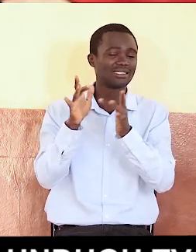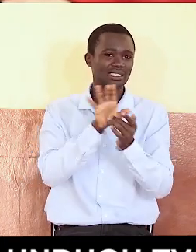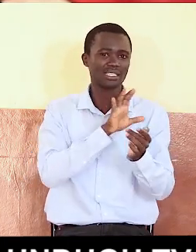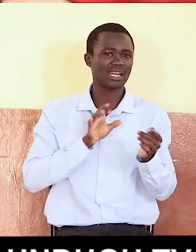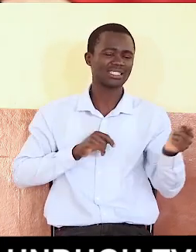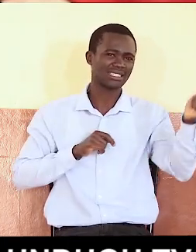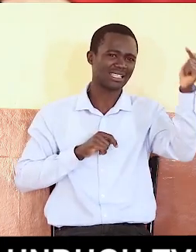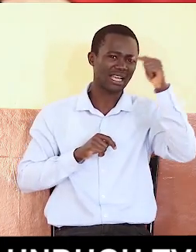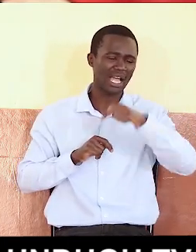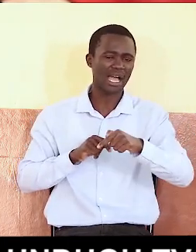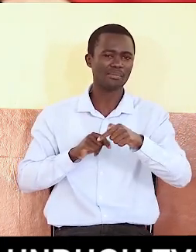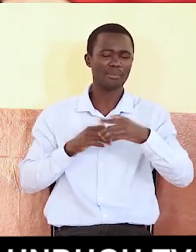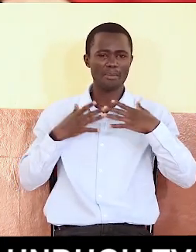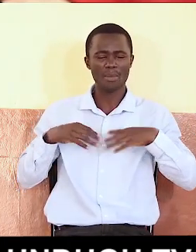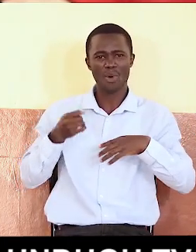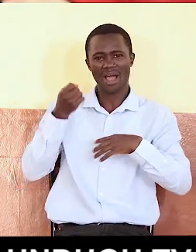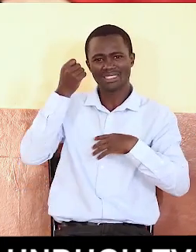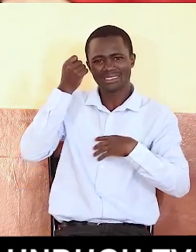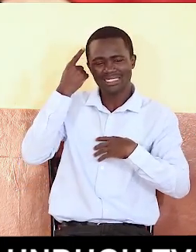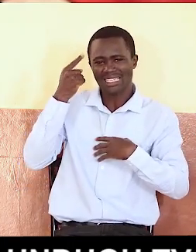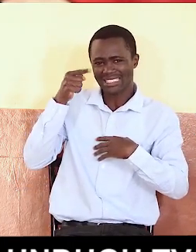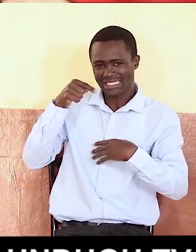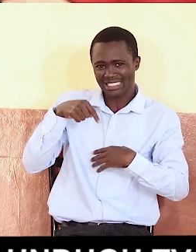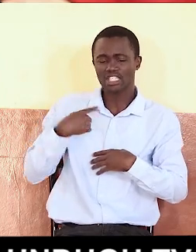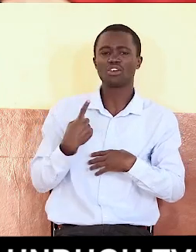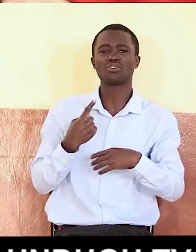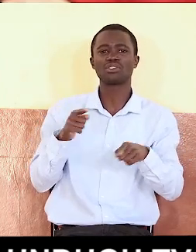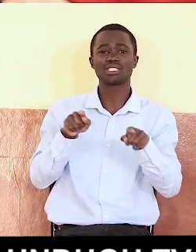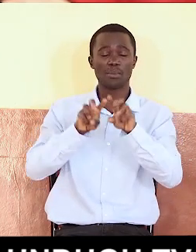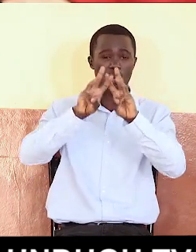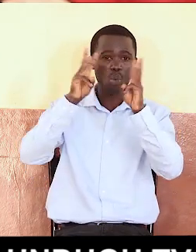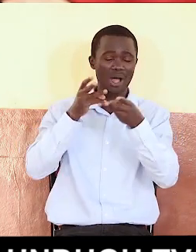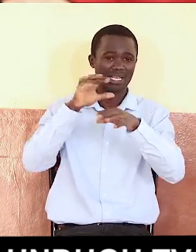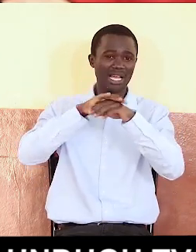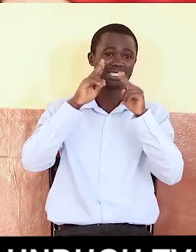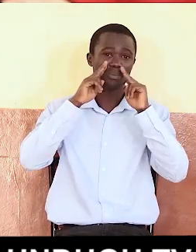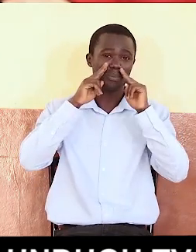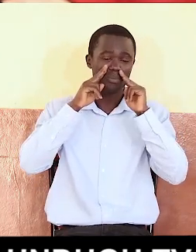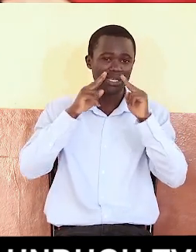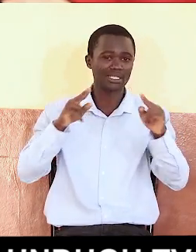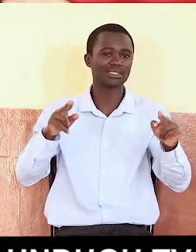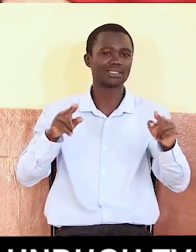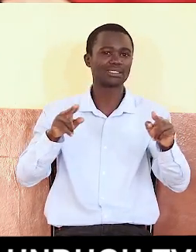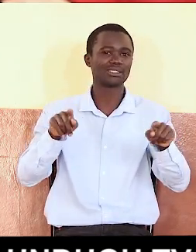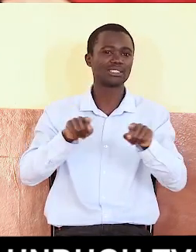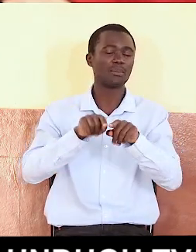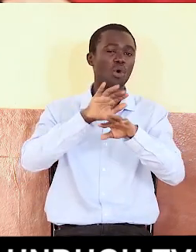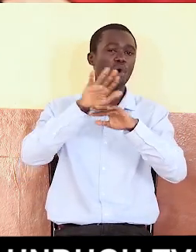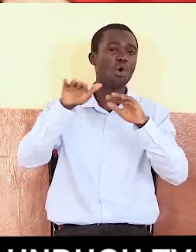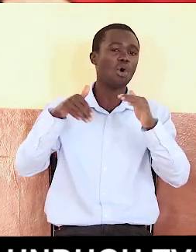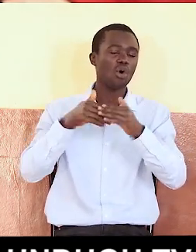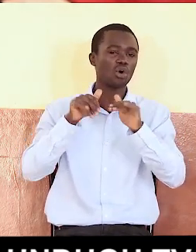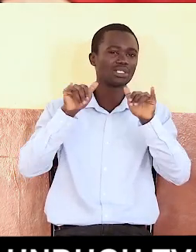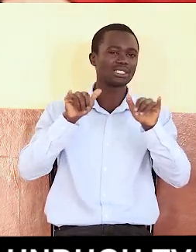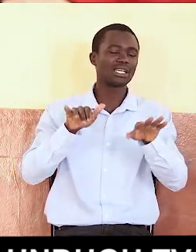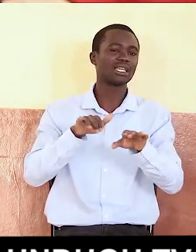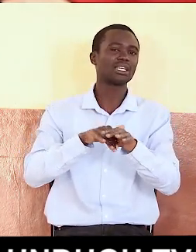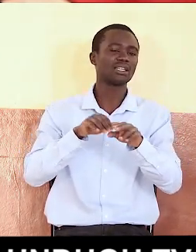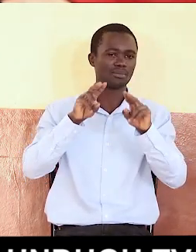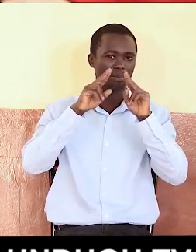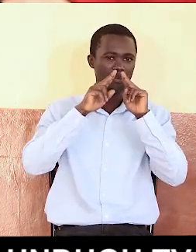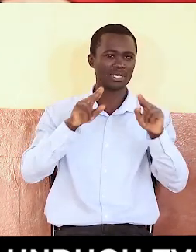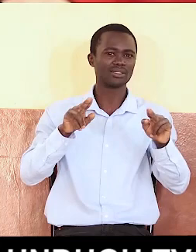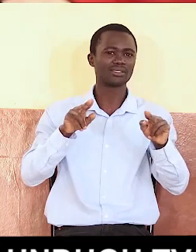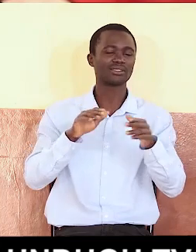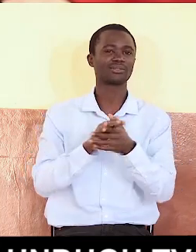kila mtu aweze kujielewa na ulimwengu wote upate amani na tuweze kuishi kwa amani. Na ili